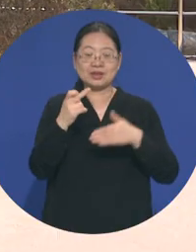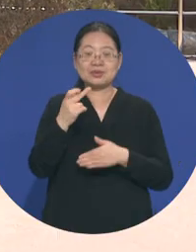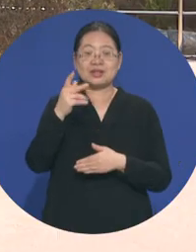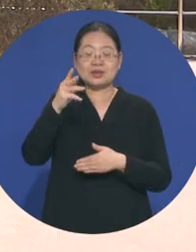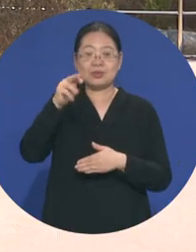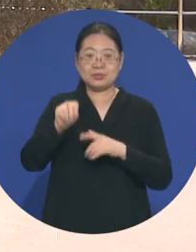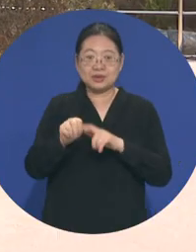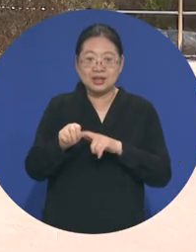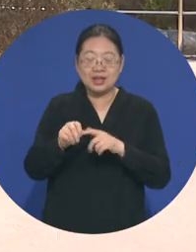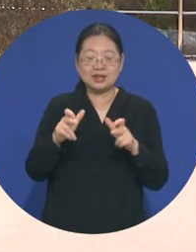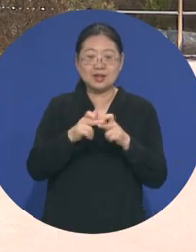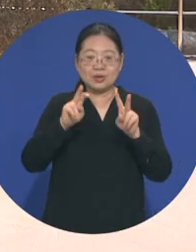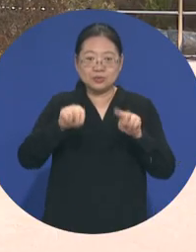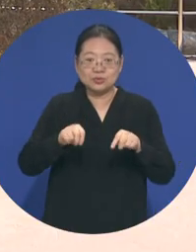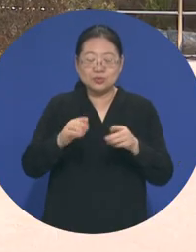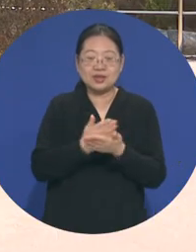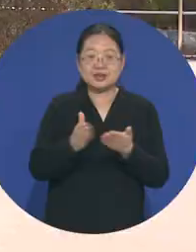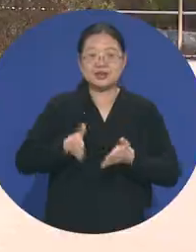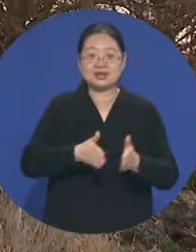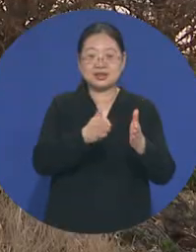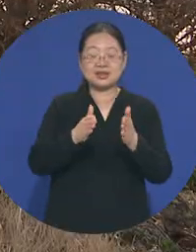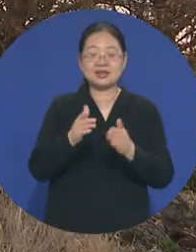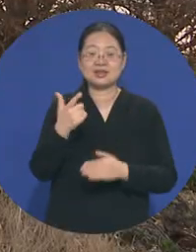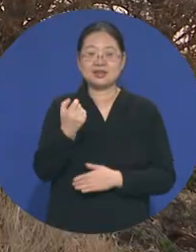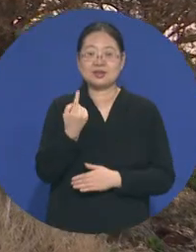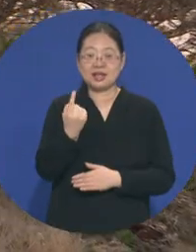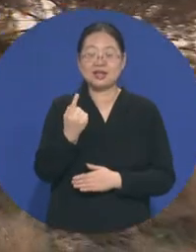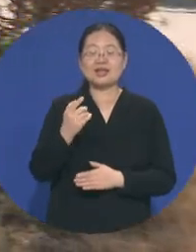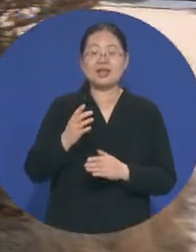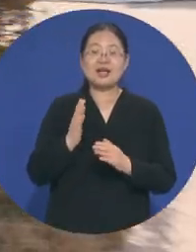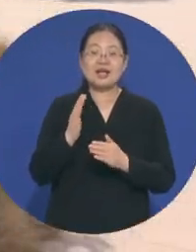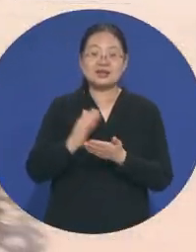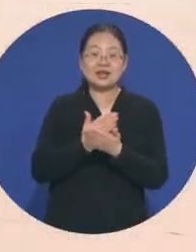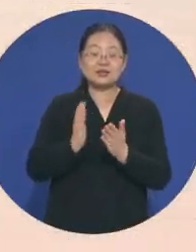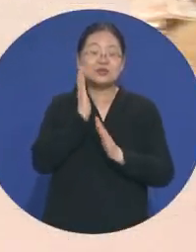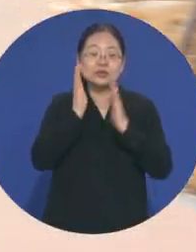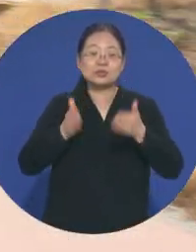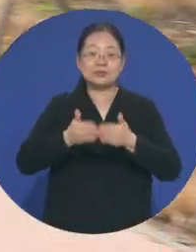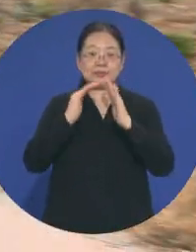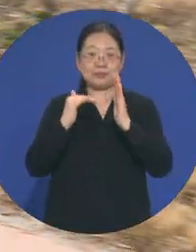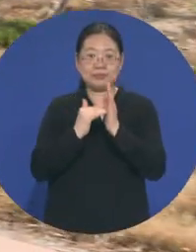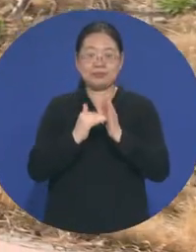곳에 12km 무장의 나눔길 예 한 곳에 나눔숲을